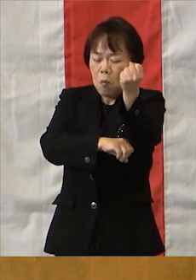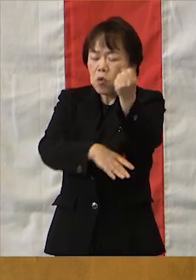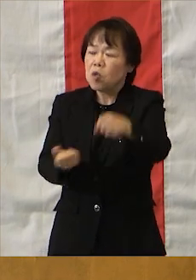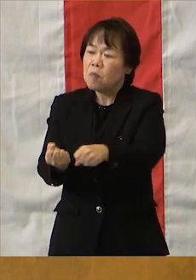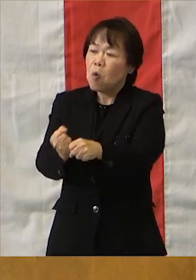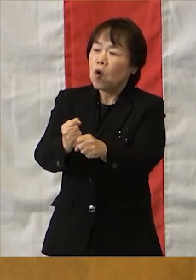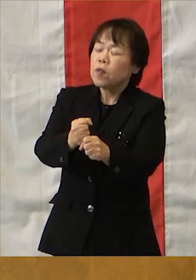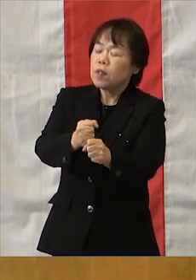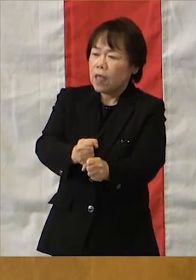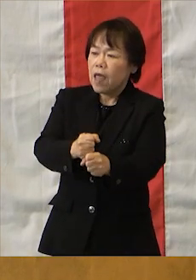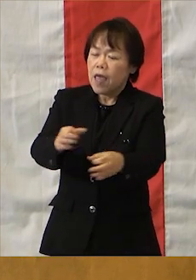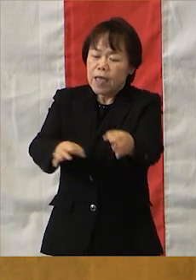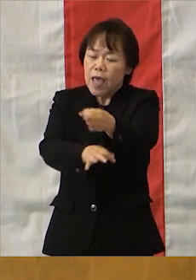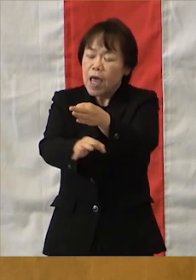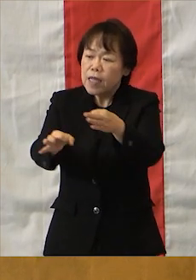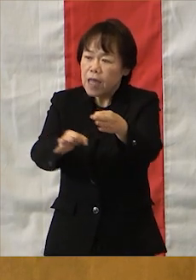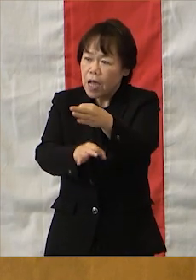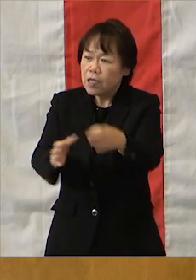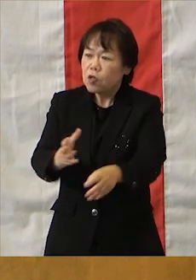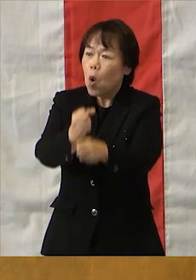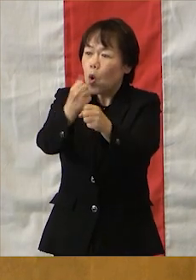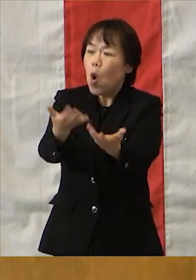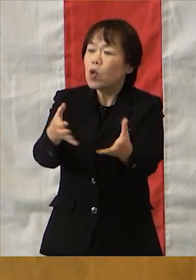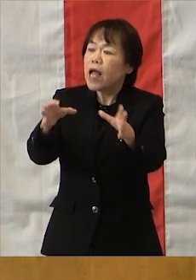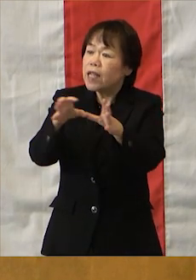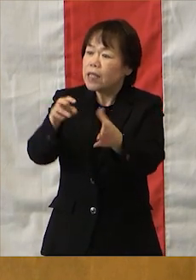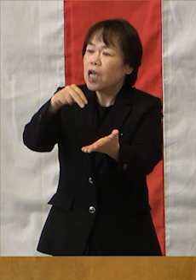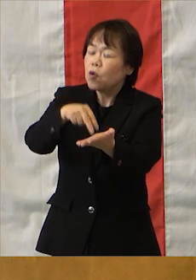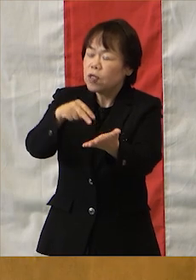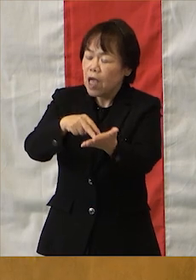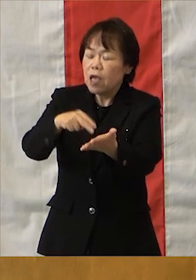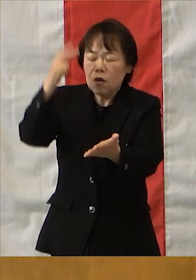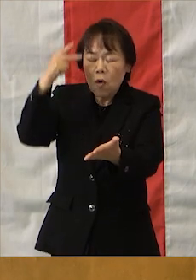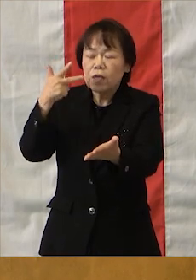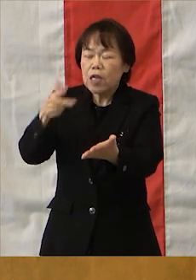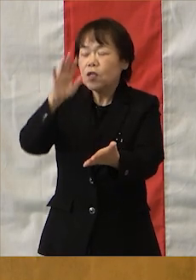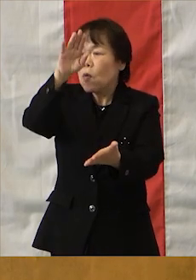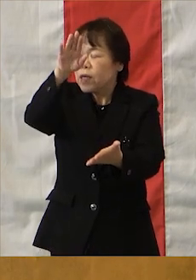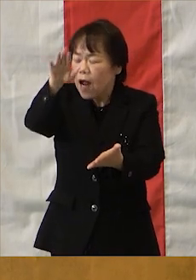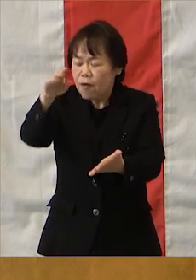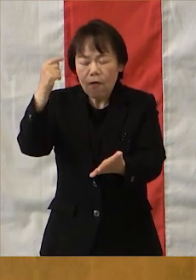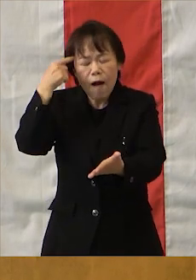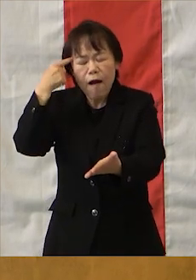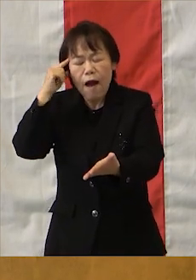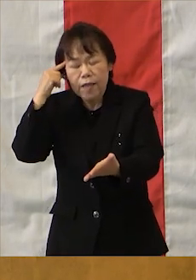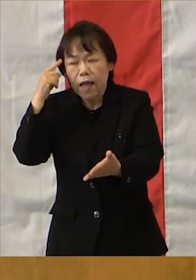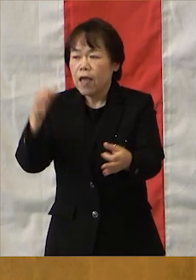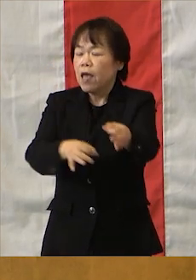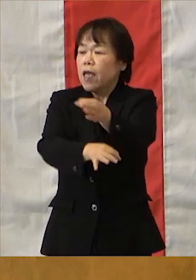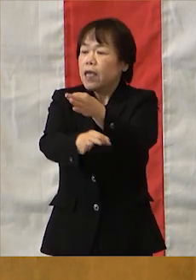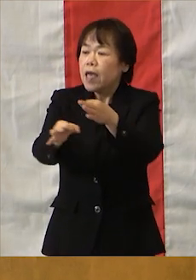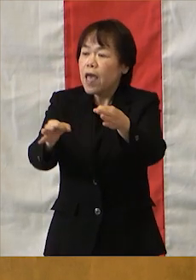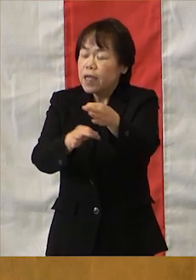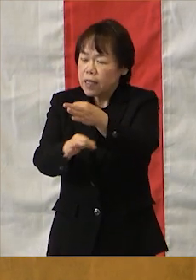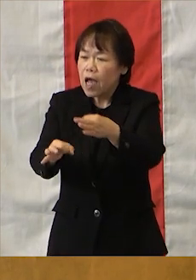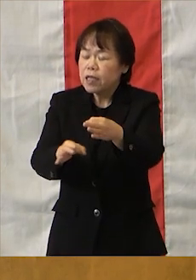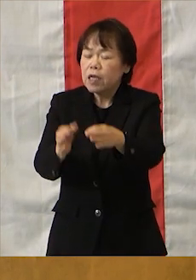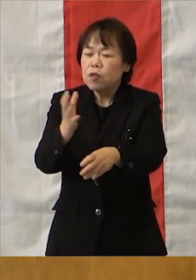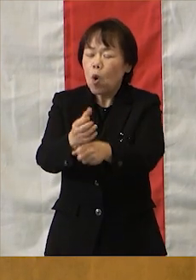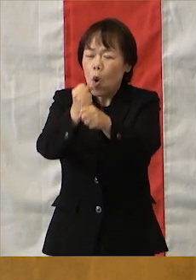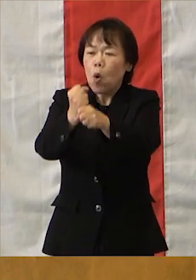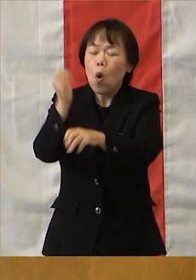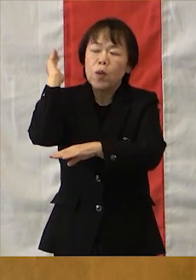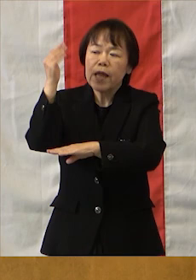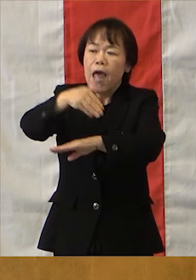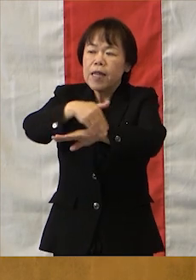立ち直り経済総合団体として横須賀の未来を据え経済総政策